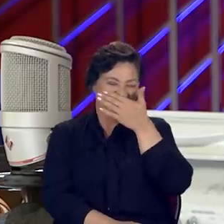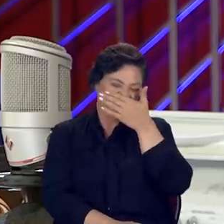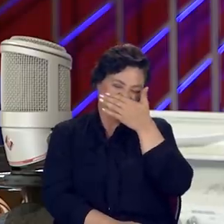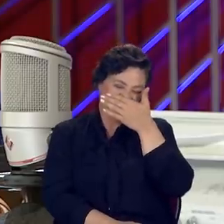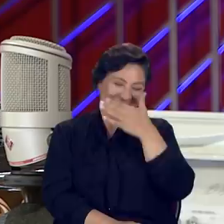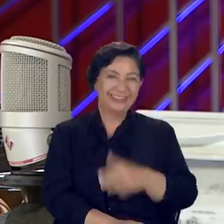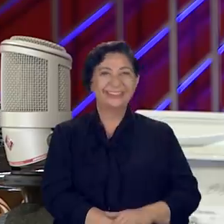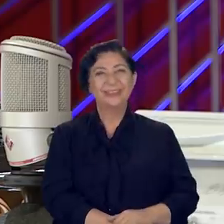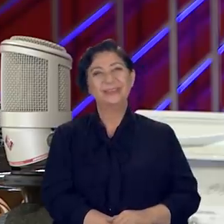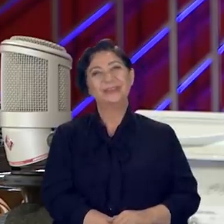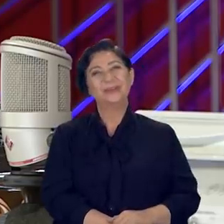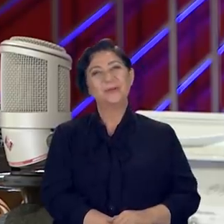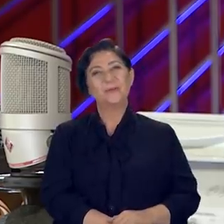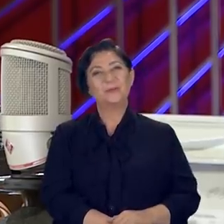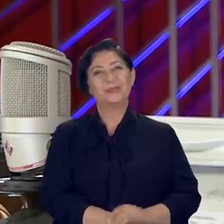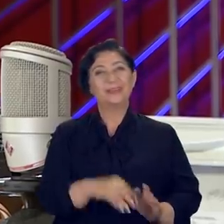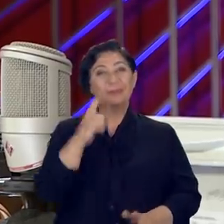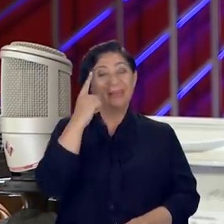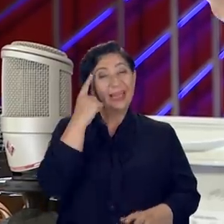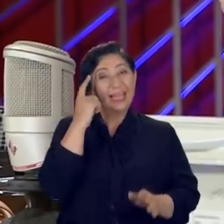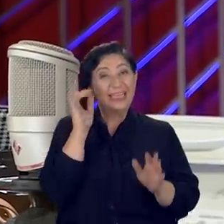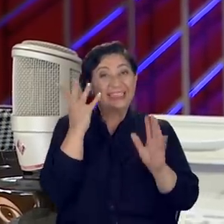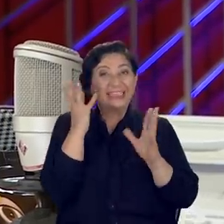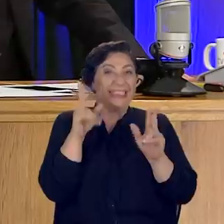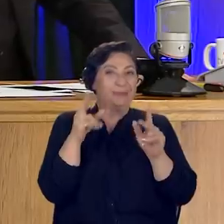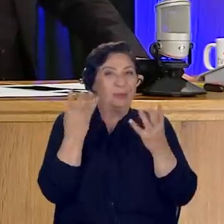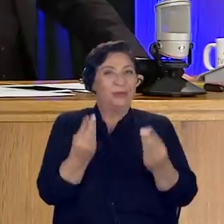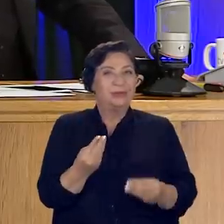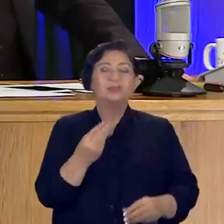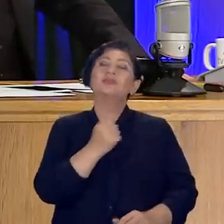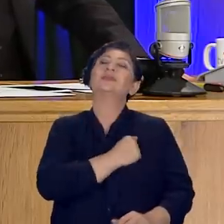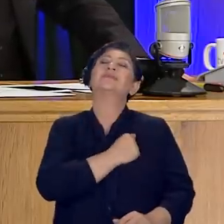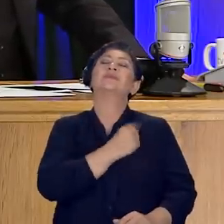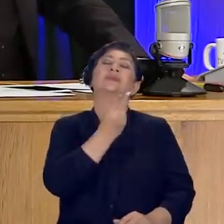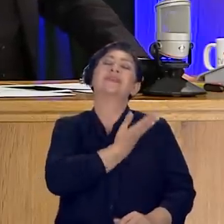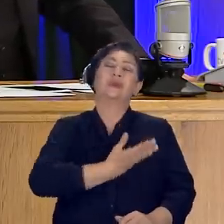Yani bir akıl kaçırma oluyor. Canımız çok seviyoruz. Evet devam.